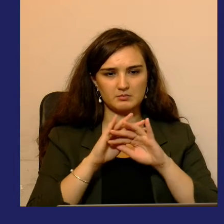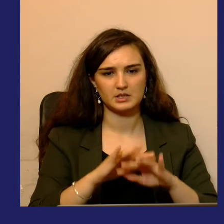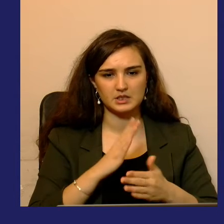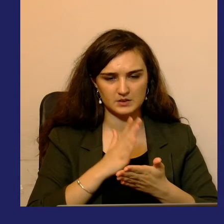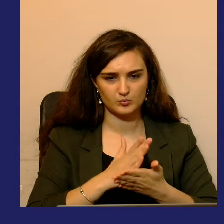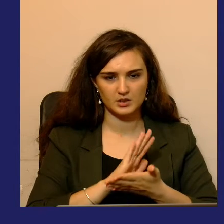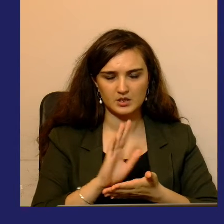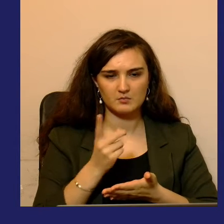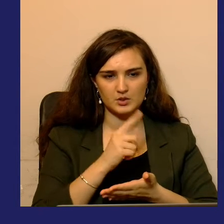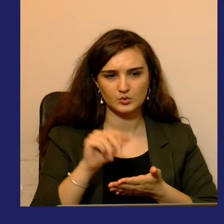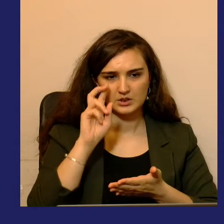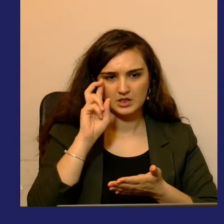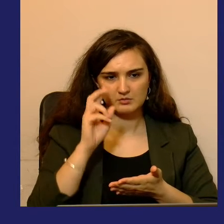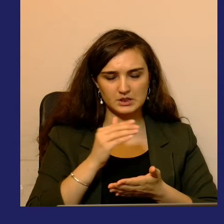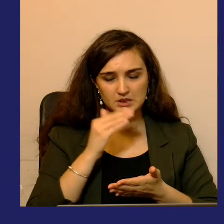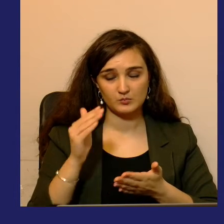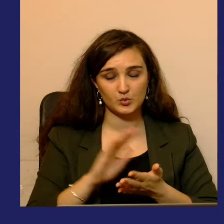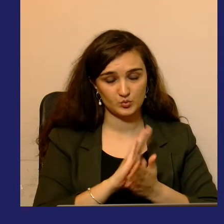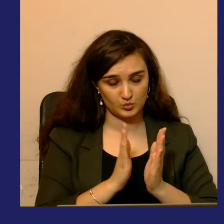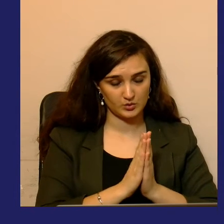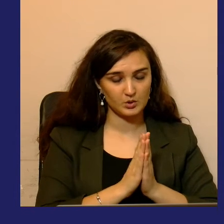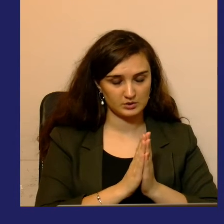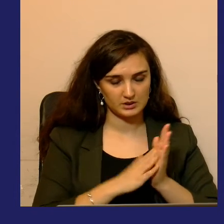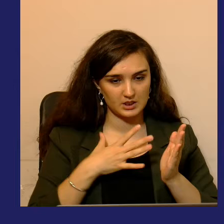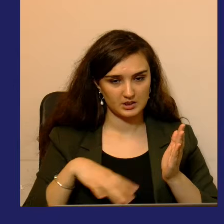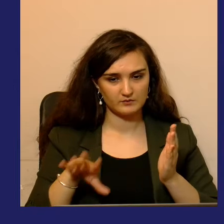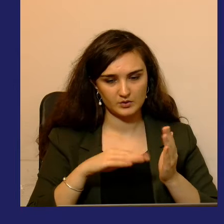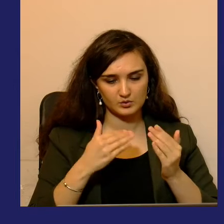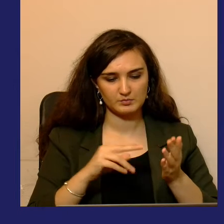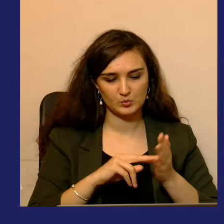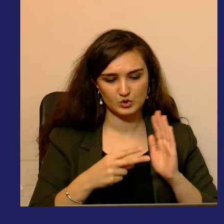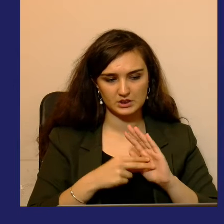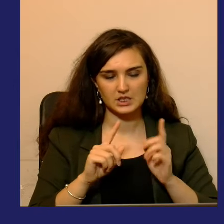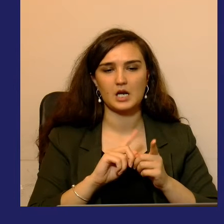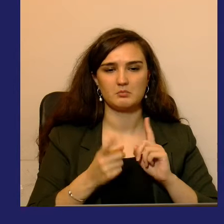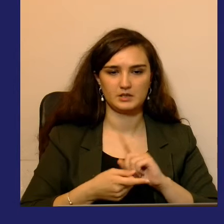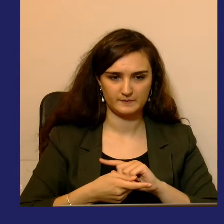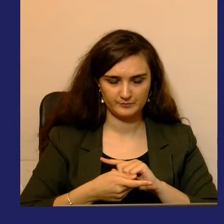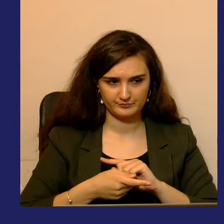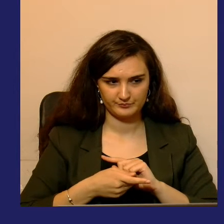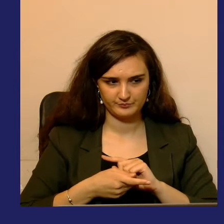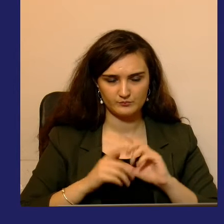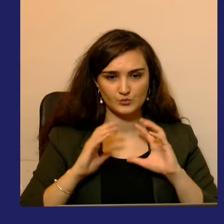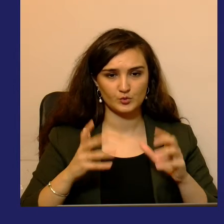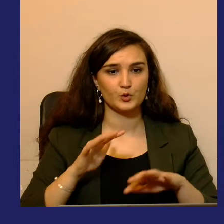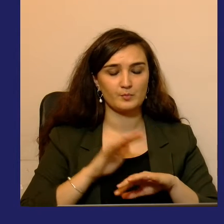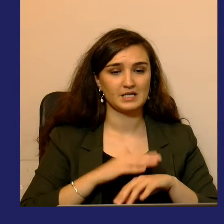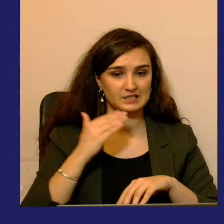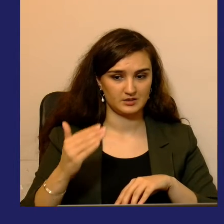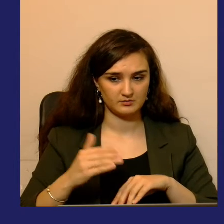დაფინანსებულია არამხოლოდ უშუალოდ სახელმწიფოს საქართველოს ბიუჯეტით, არამედ მსოფლიო